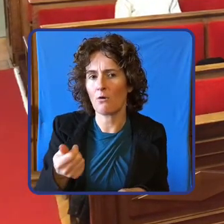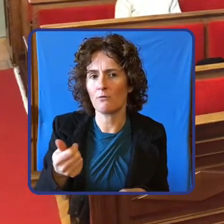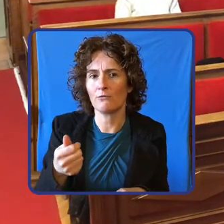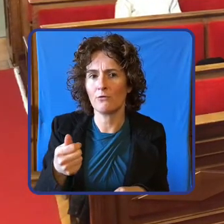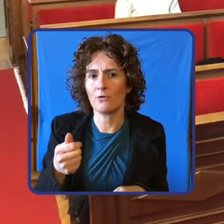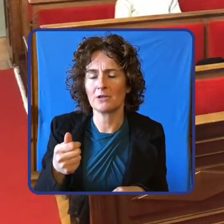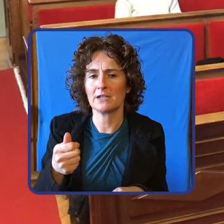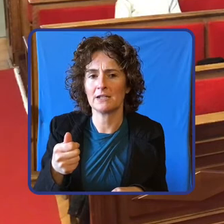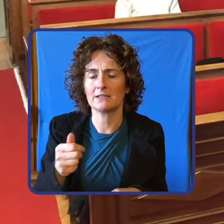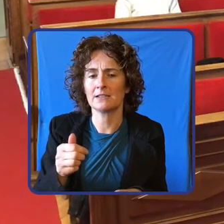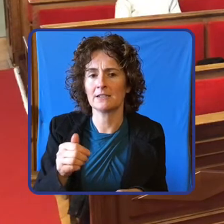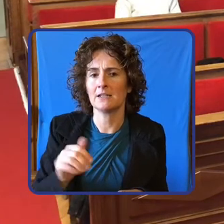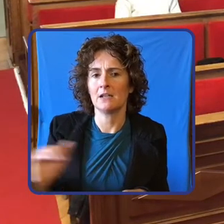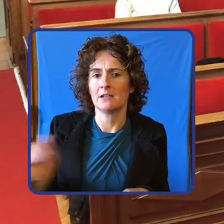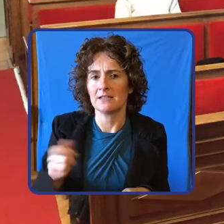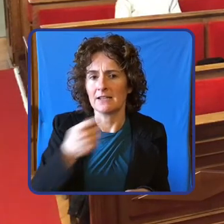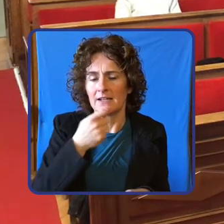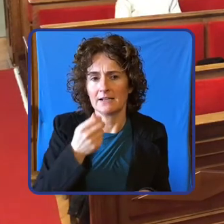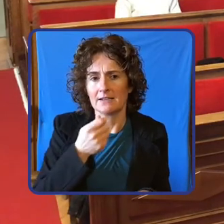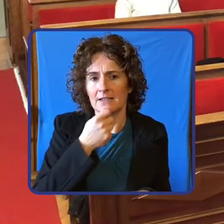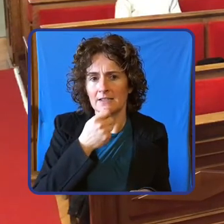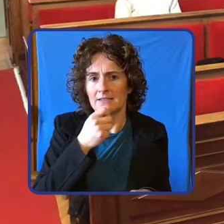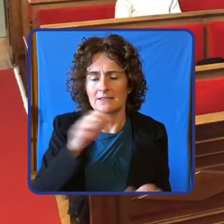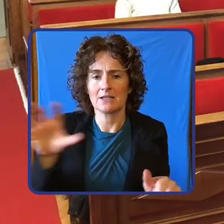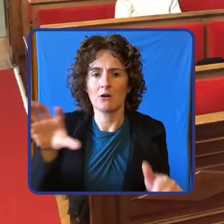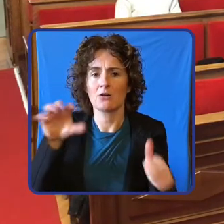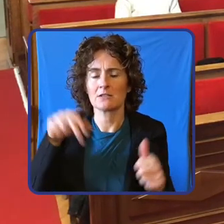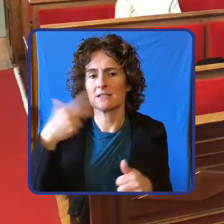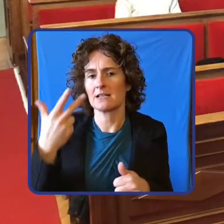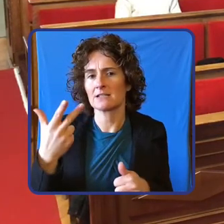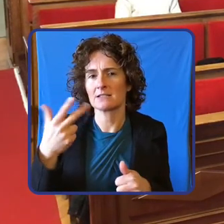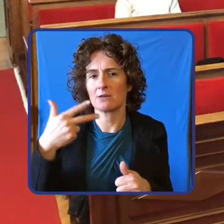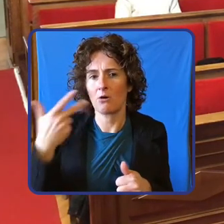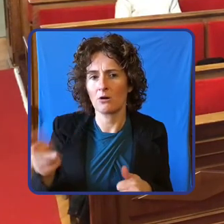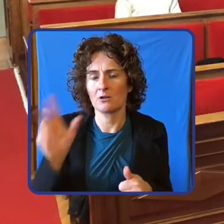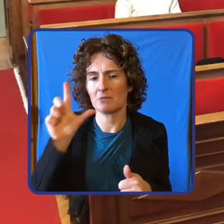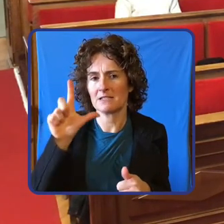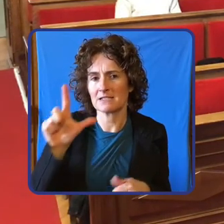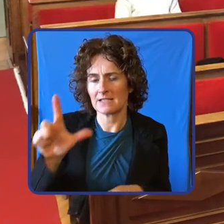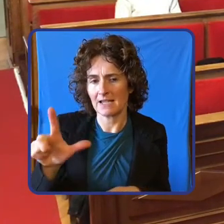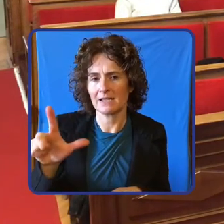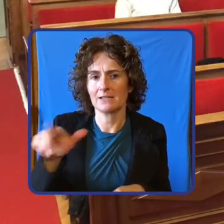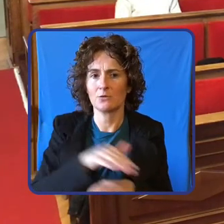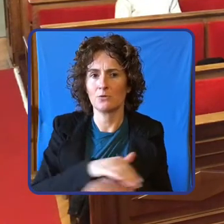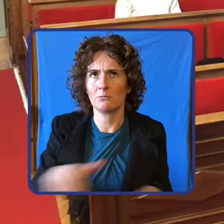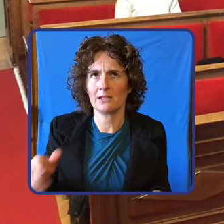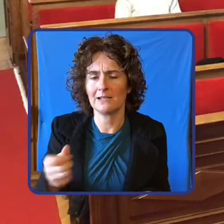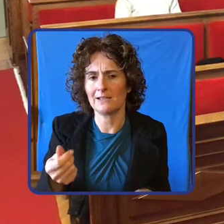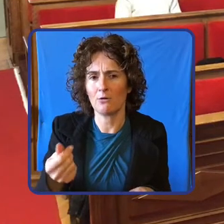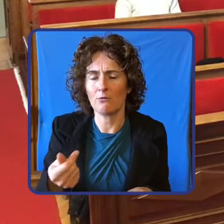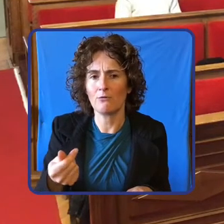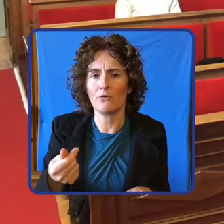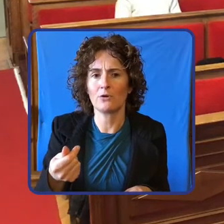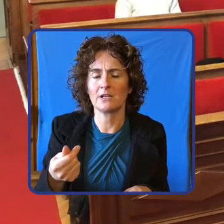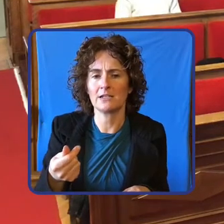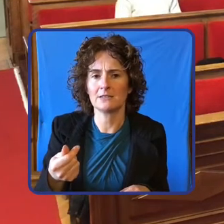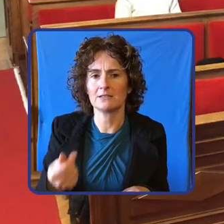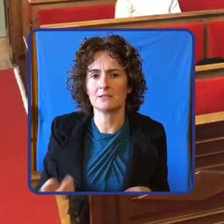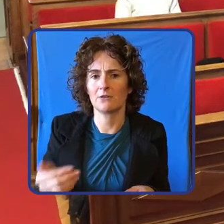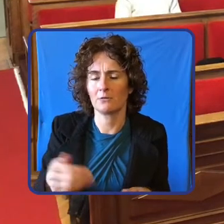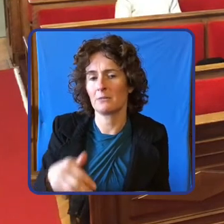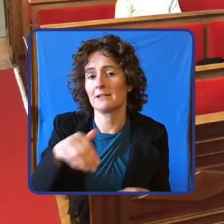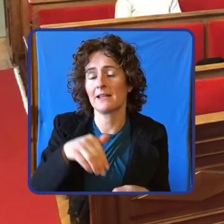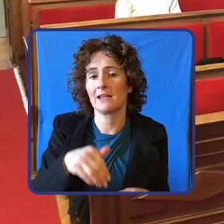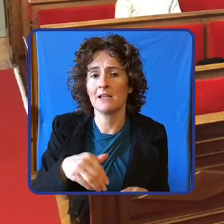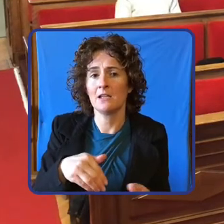nagyobb tétel még a gyerekétkeztetéshez 632 millió forinttal szerepel a költségvetésben, illetve 524 millió forintot tehet ki az